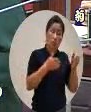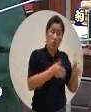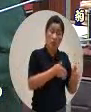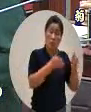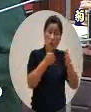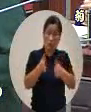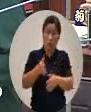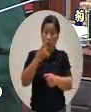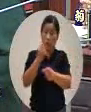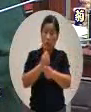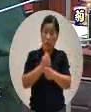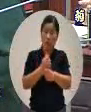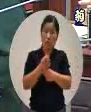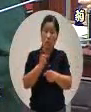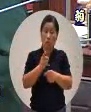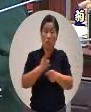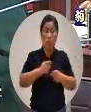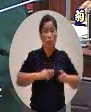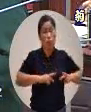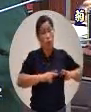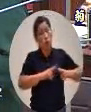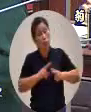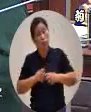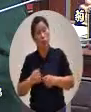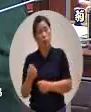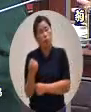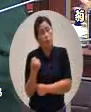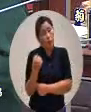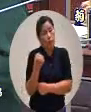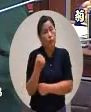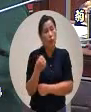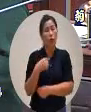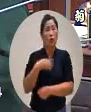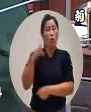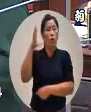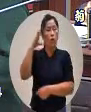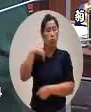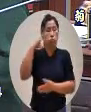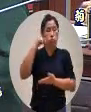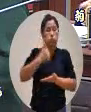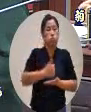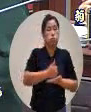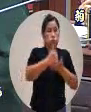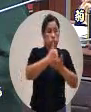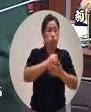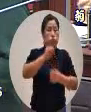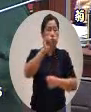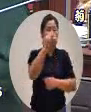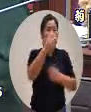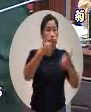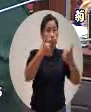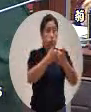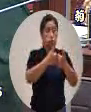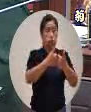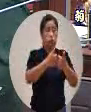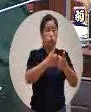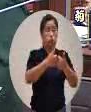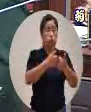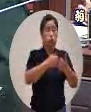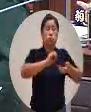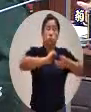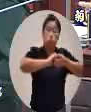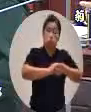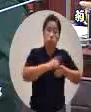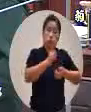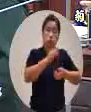方向在做若干的努力那我們也尊重議會的決定把所有未來